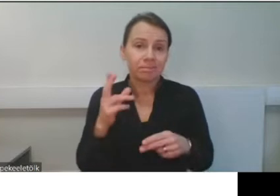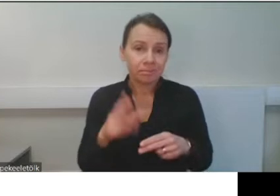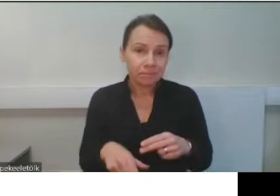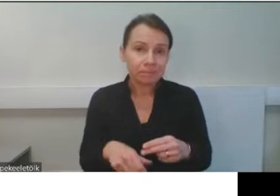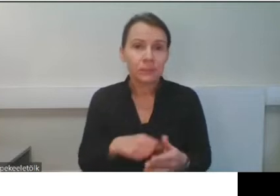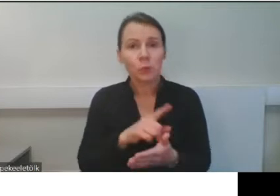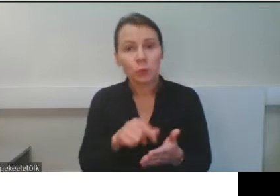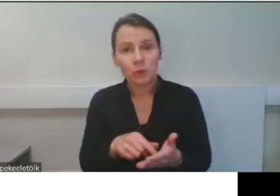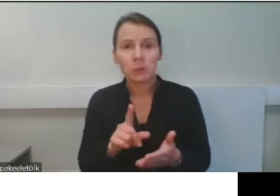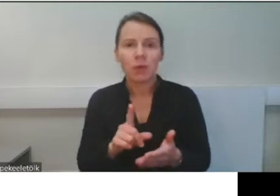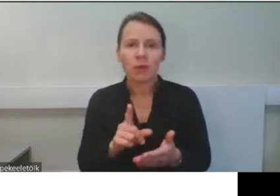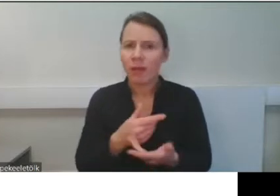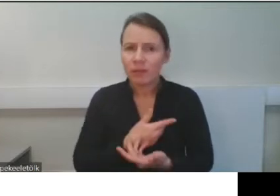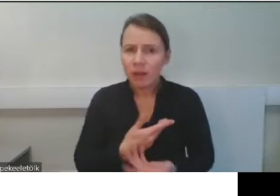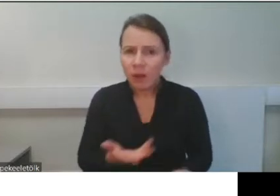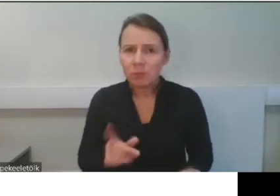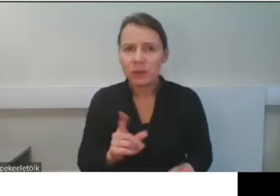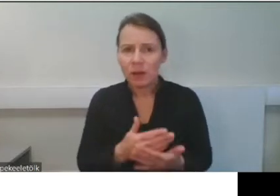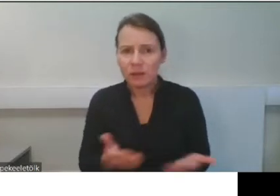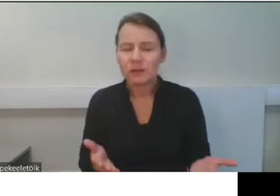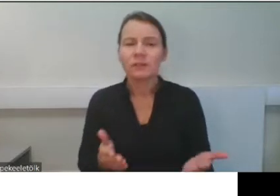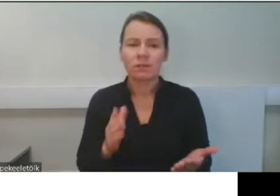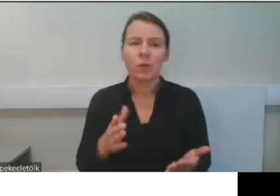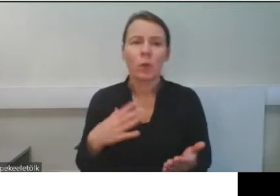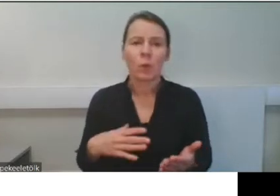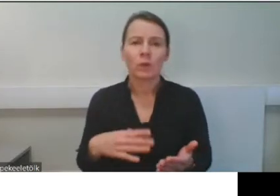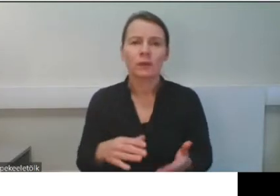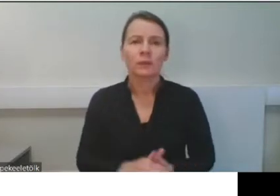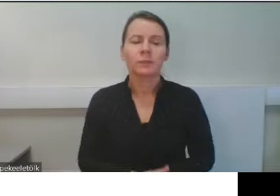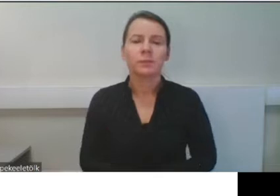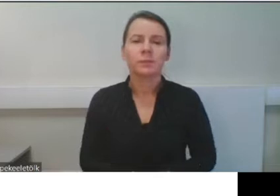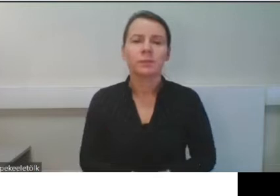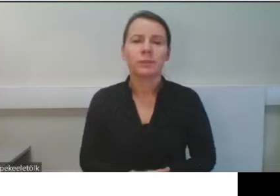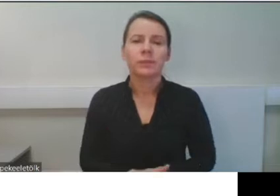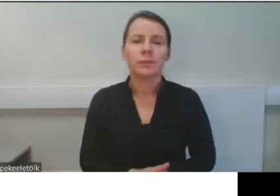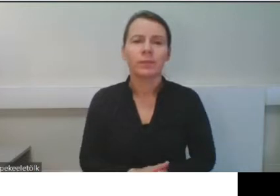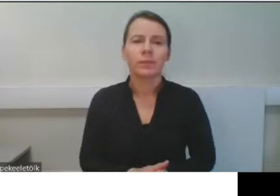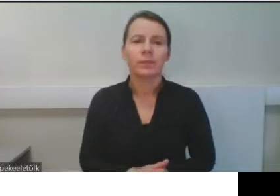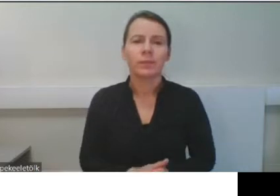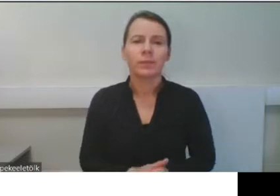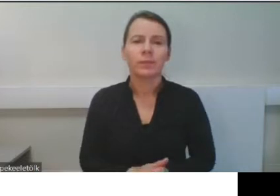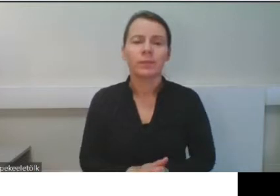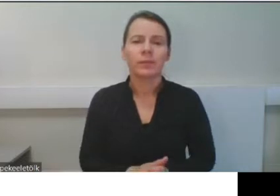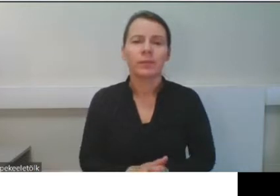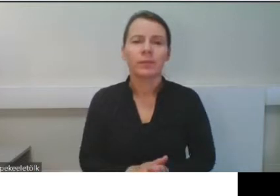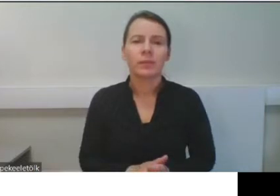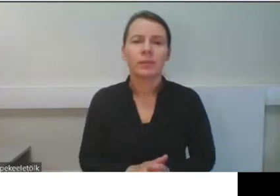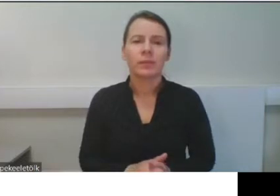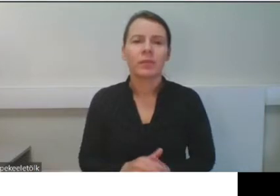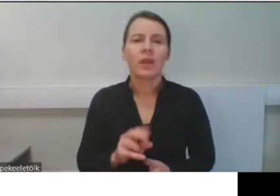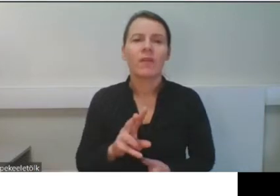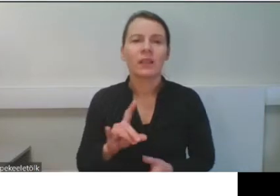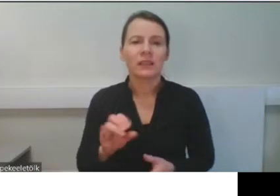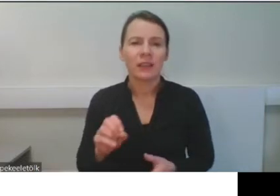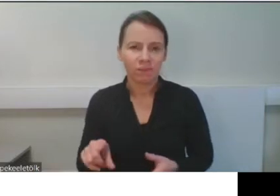nendest väga suur osa ütleb , et tal on ka terviseseisund väga halb , et koguni nendest , kes